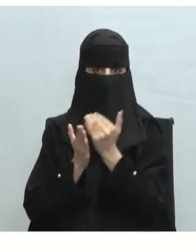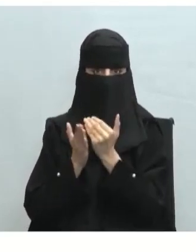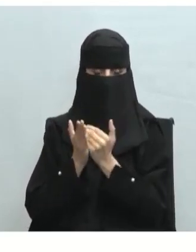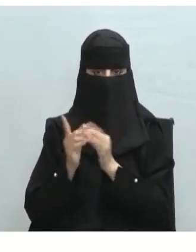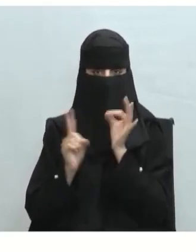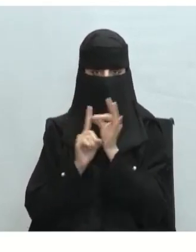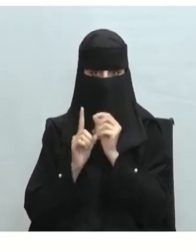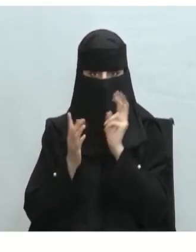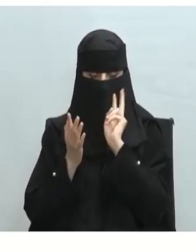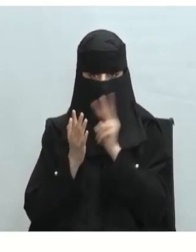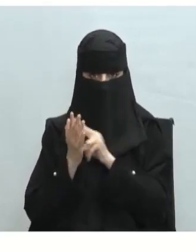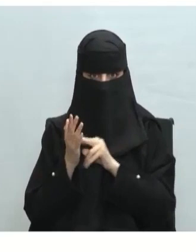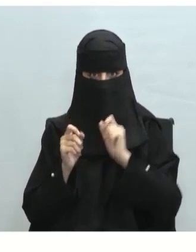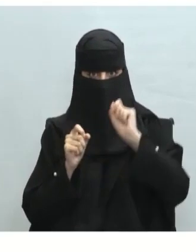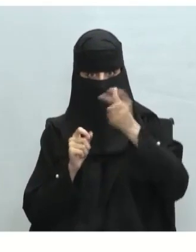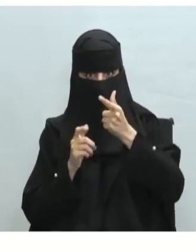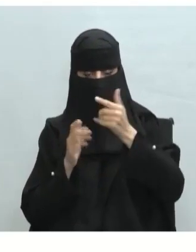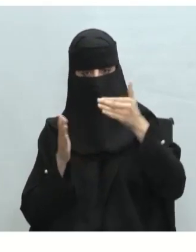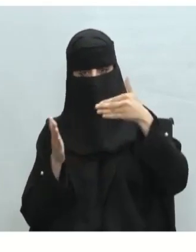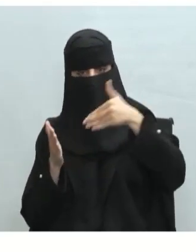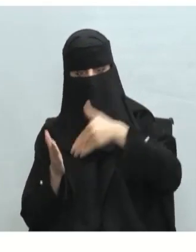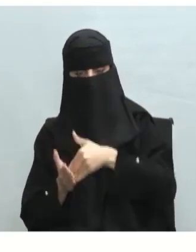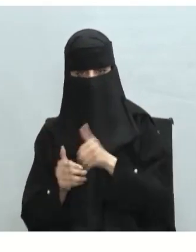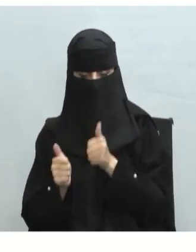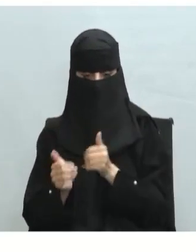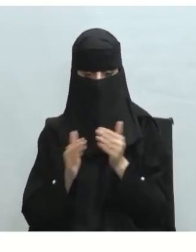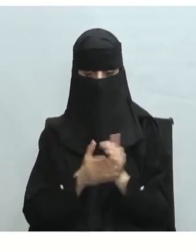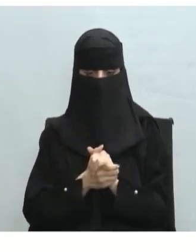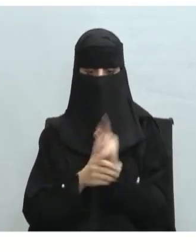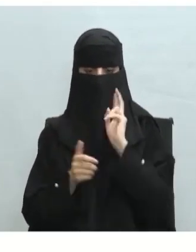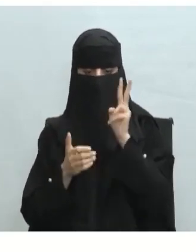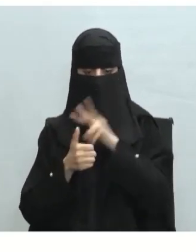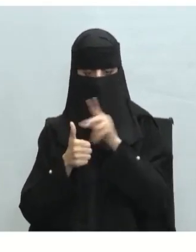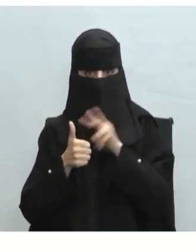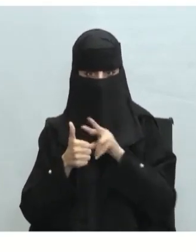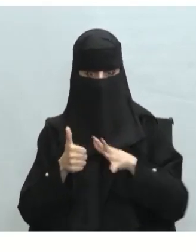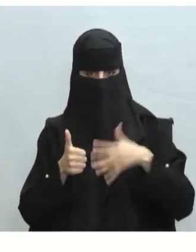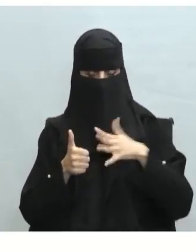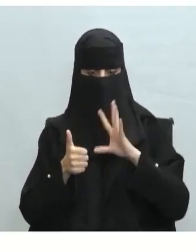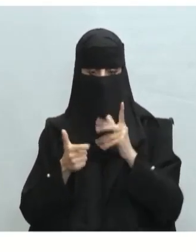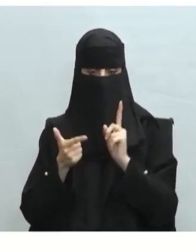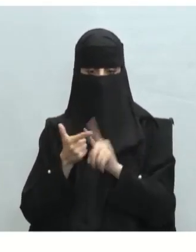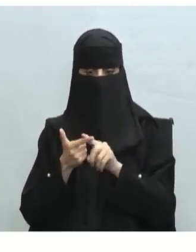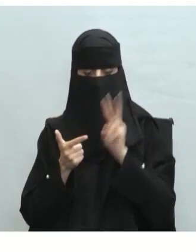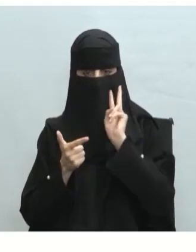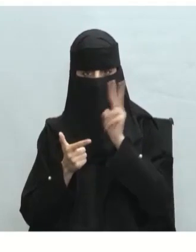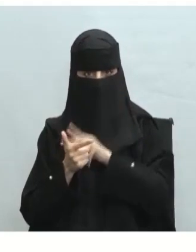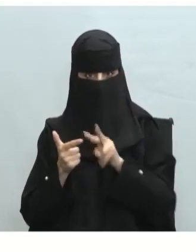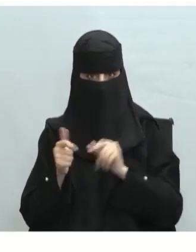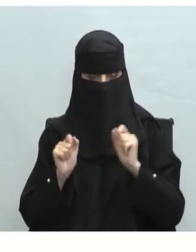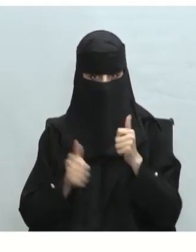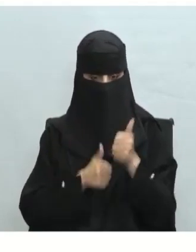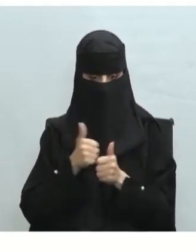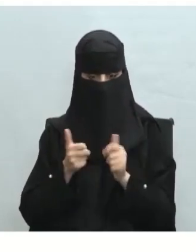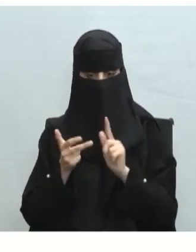فاقل قراءه الاستمتاع قراءه لاداء الاختبار قراءه لاطلاع ومتابعه المستجدات قراءه لبحث على المعلومات المعينه قراءه استعداد المناقشه